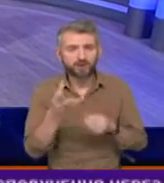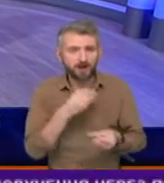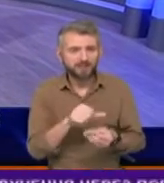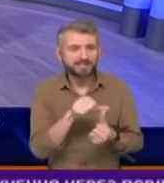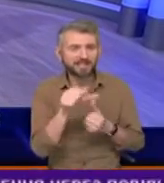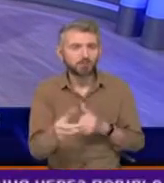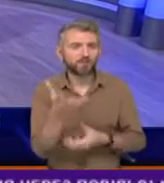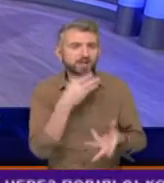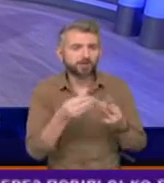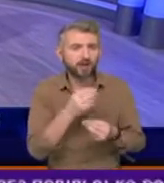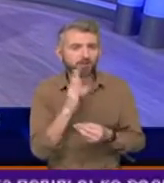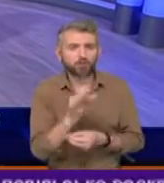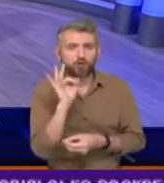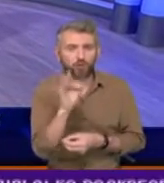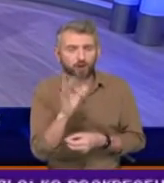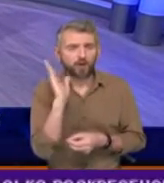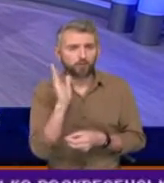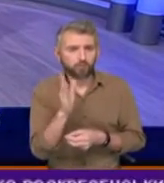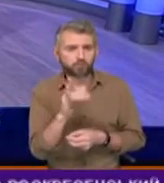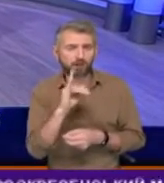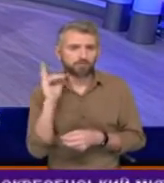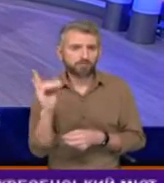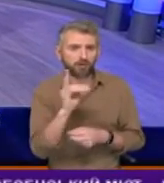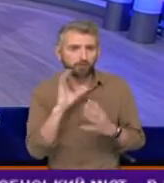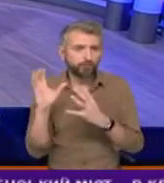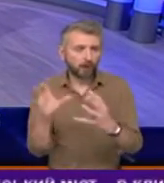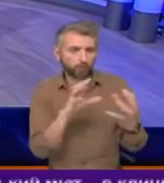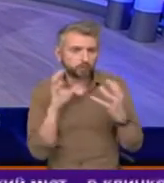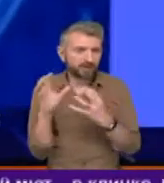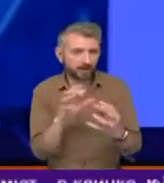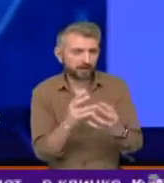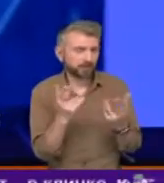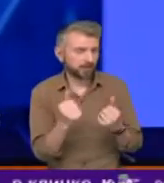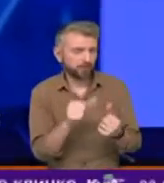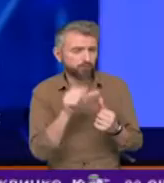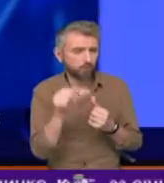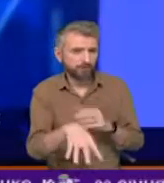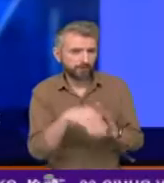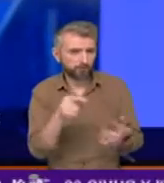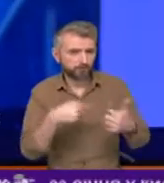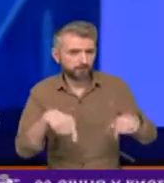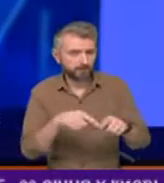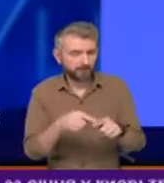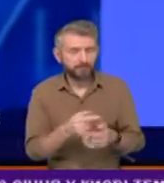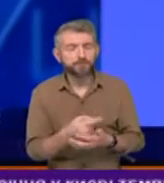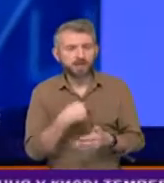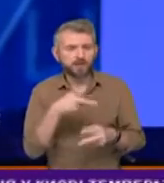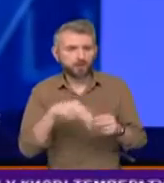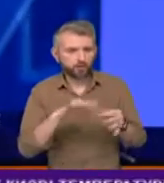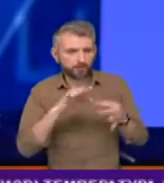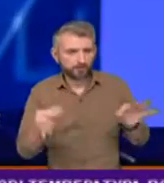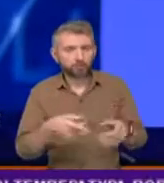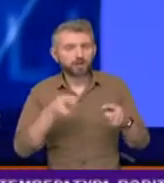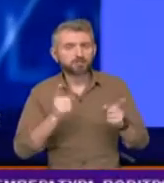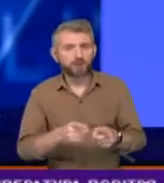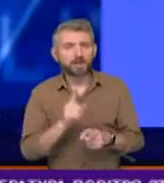саме фальсифікацій, буде ноль. Будуть каруселі, але це вже поза виборчими дільницями. Ну, це не зовсім тому... так. Я тут не погоджуюсь. Ні, насправді, а я готовий, це, я закінчую фразу. Да.